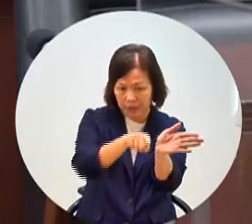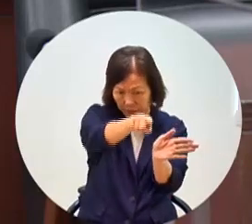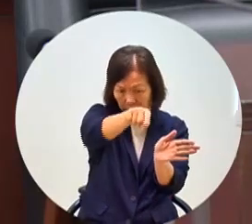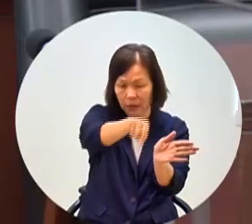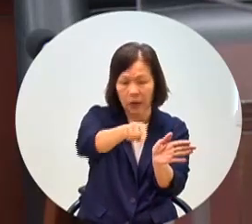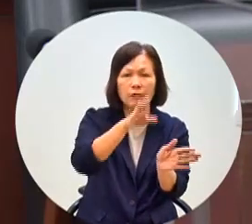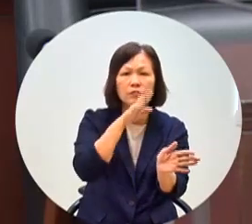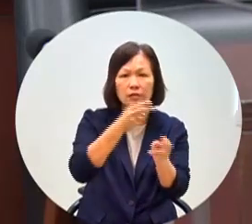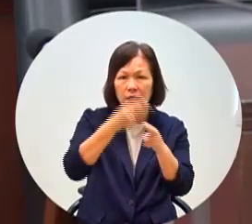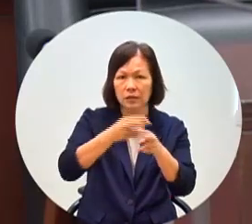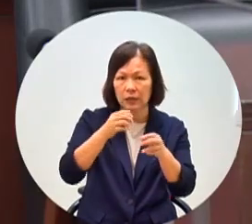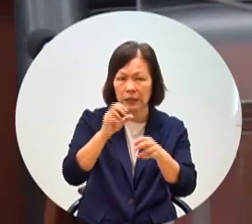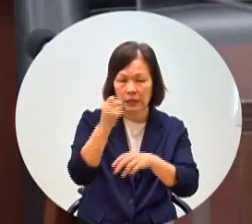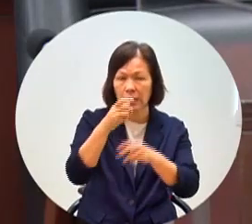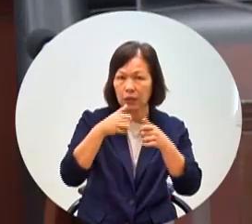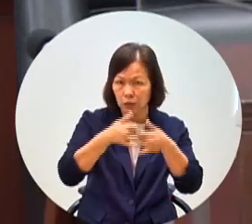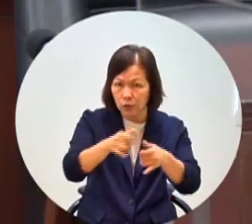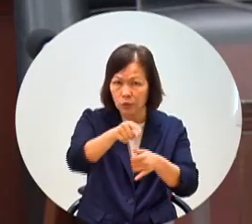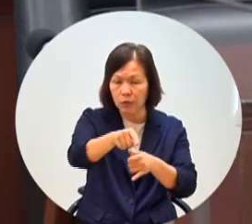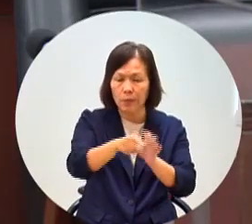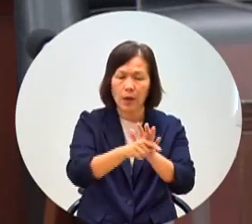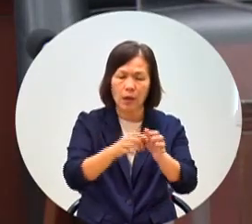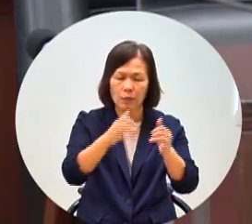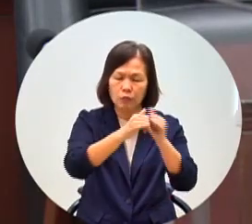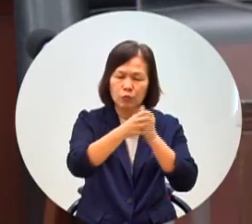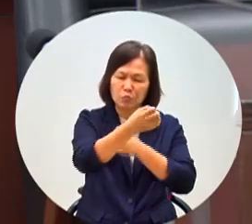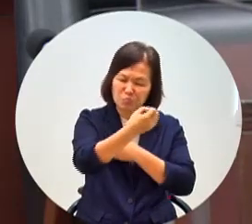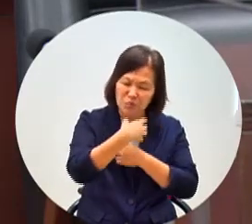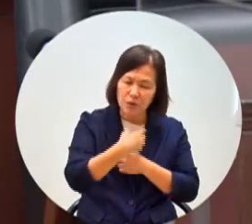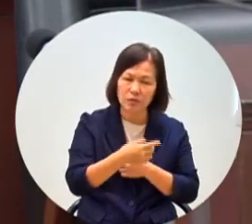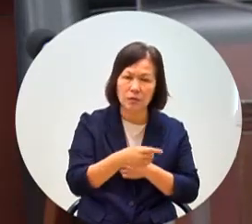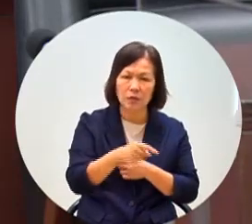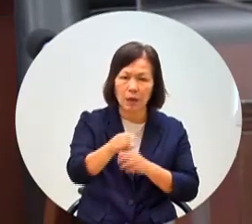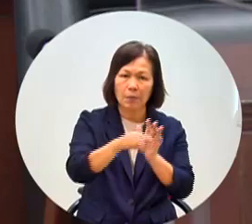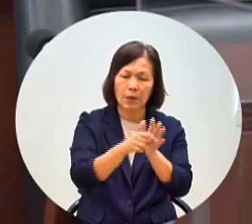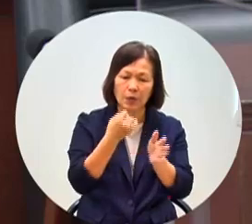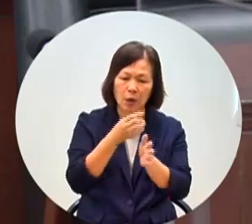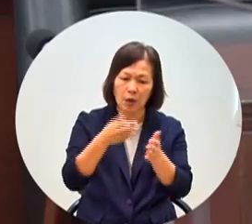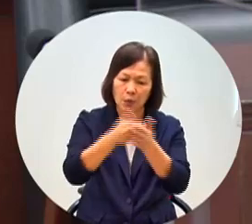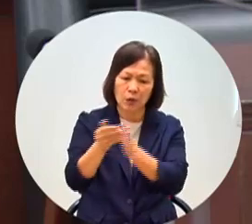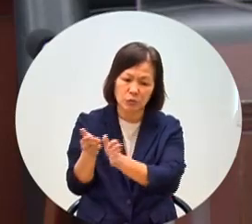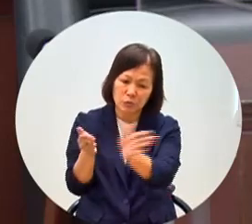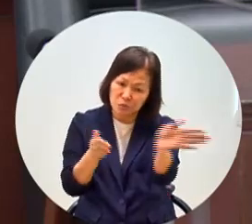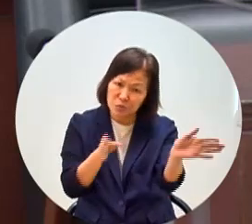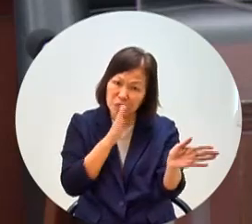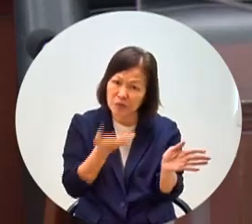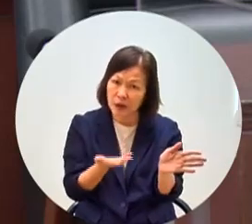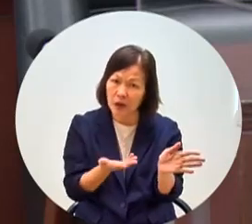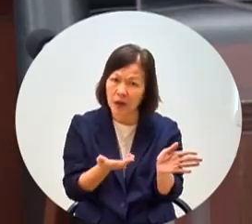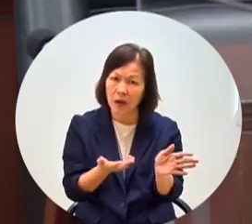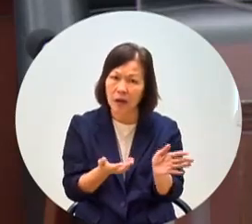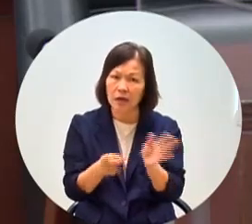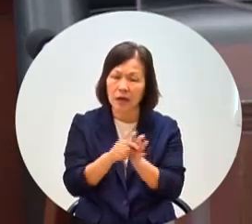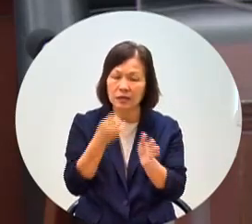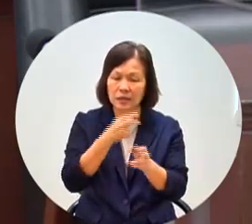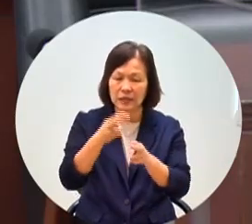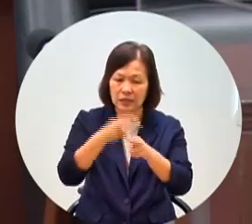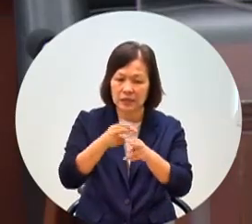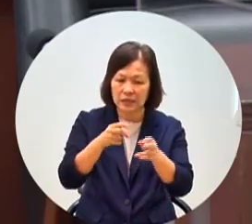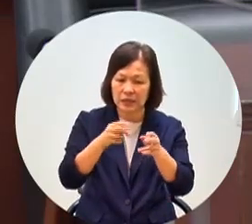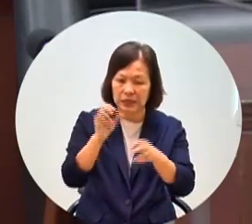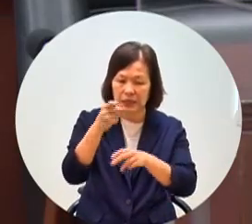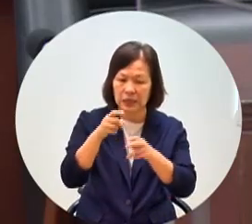哎，民众就在说你画左转是叫我左转是不是，但是信义路其实是直